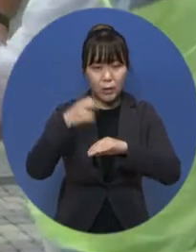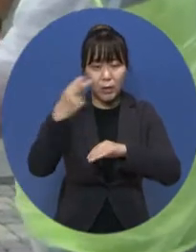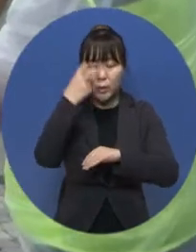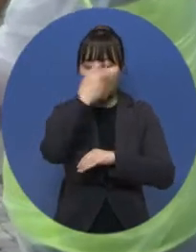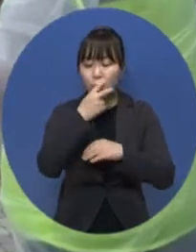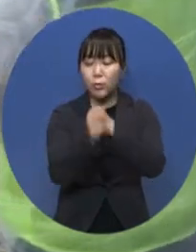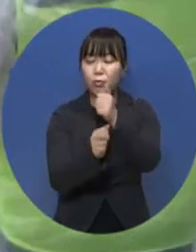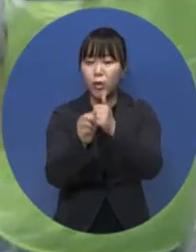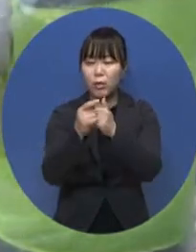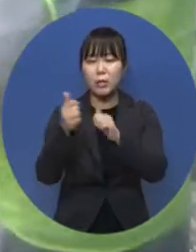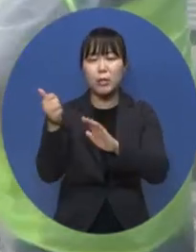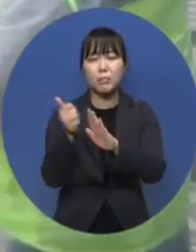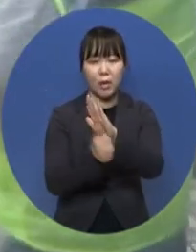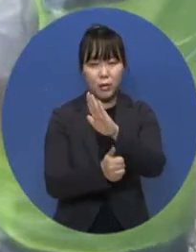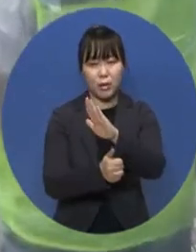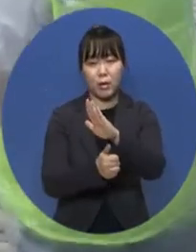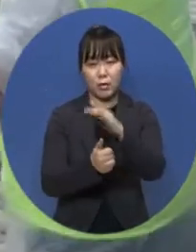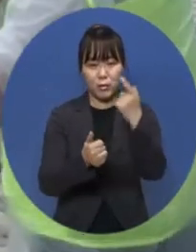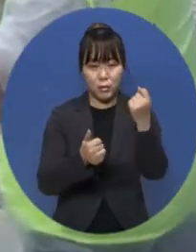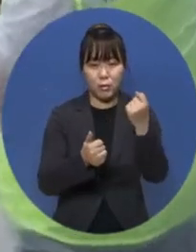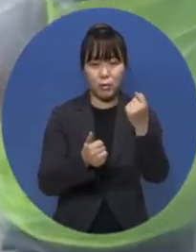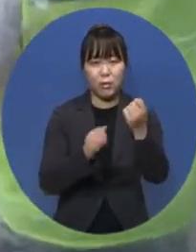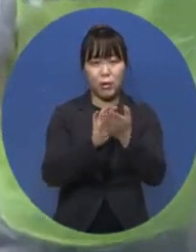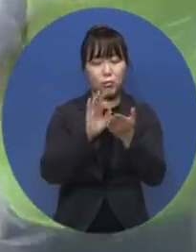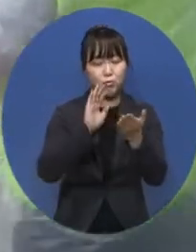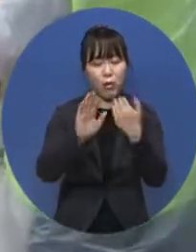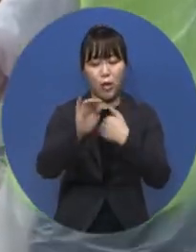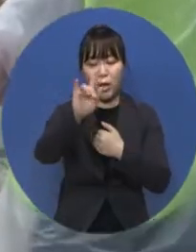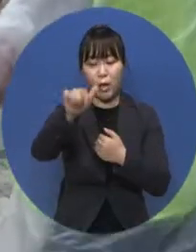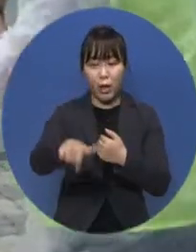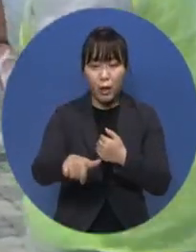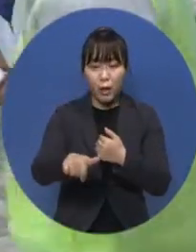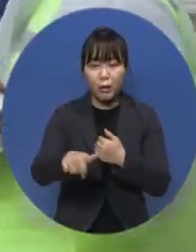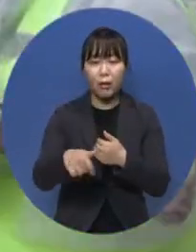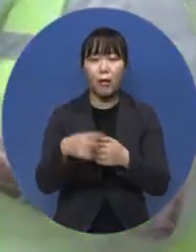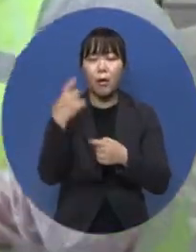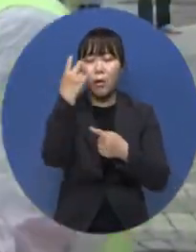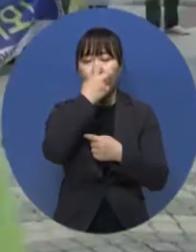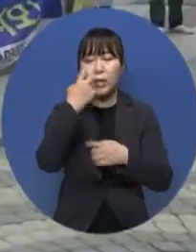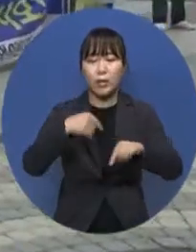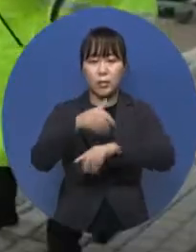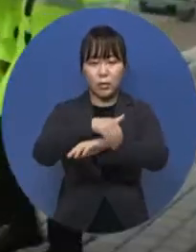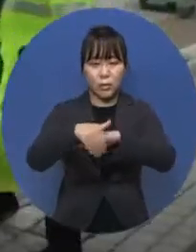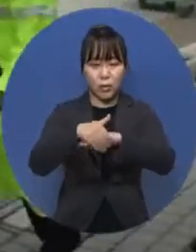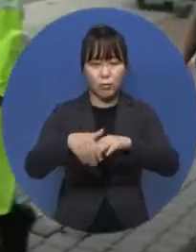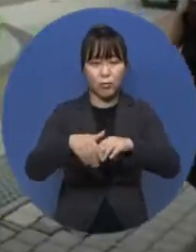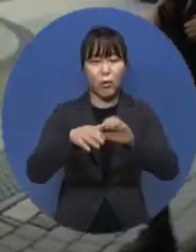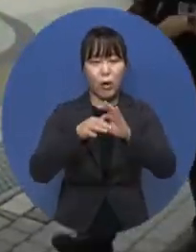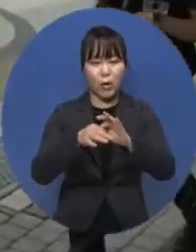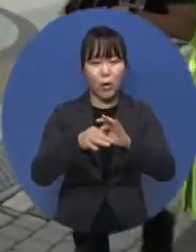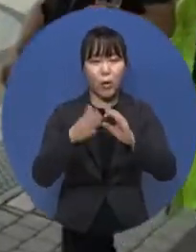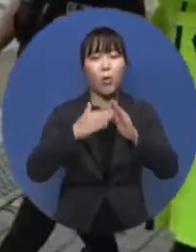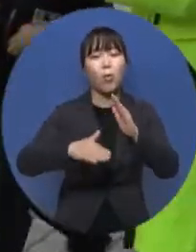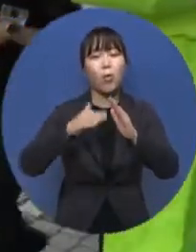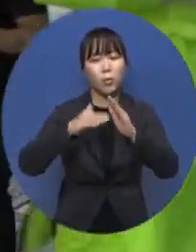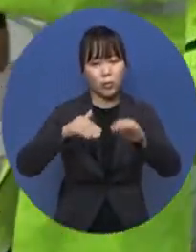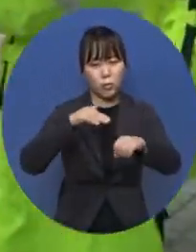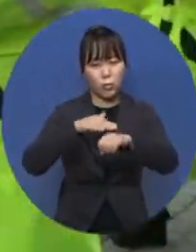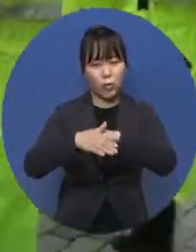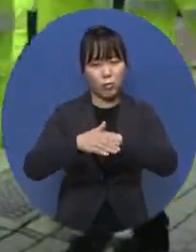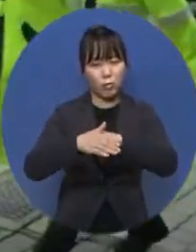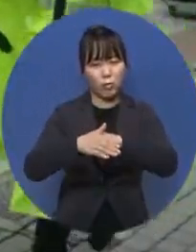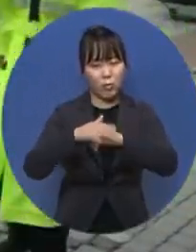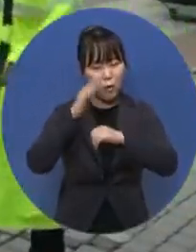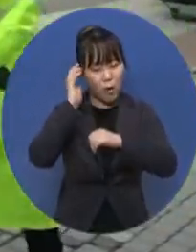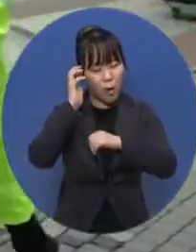핵연료관리정책재검토위원회는 실패했다고 밝혀 사영호 핵연료관리정책 수립을 위한 공론화 작업이 더욱더 난항을